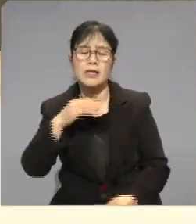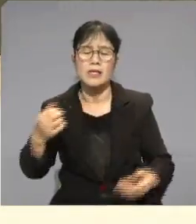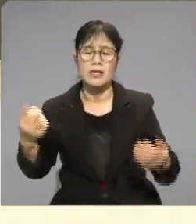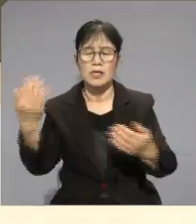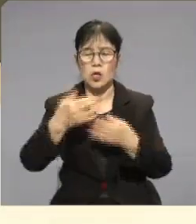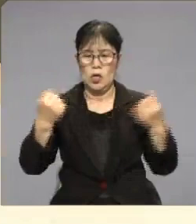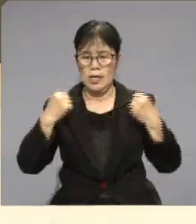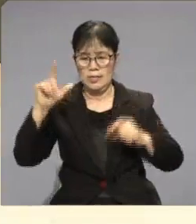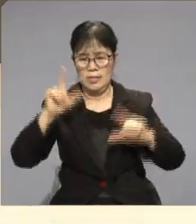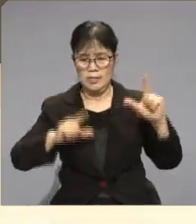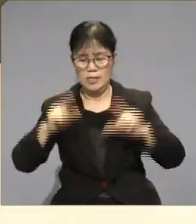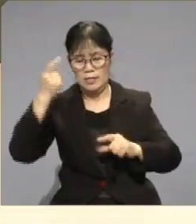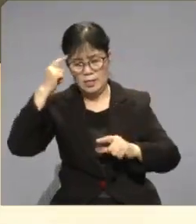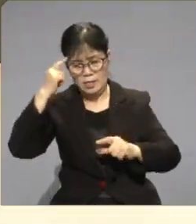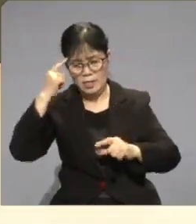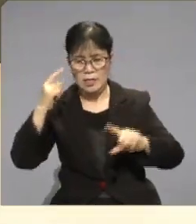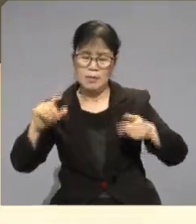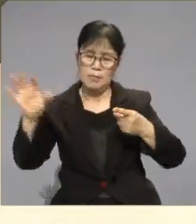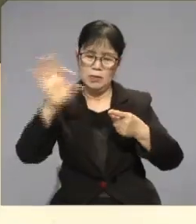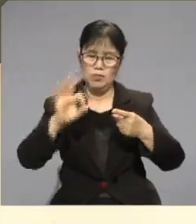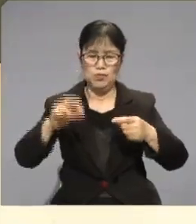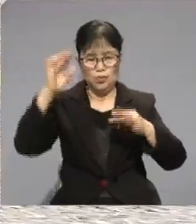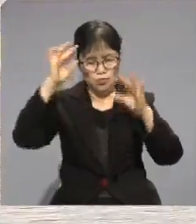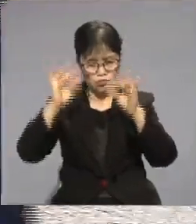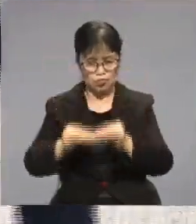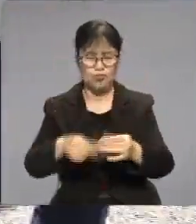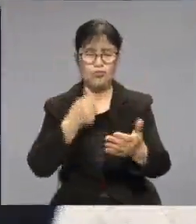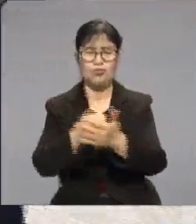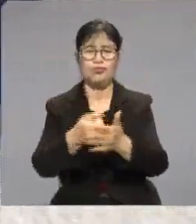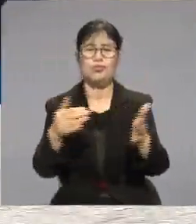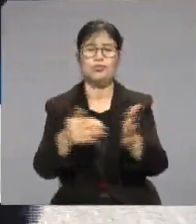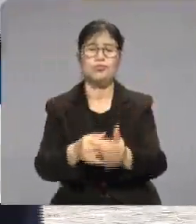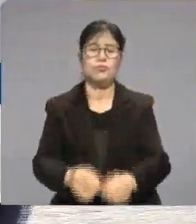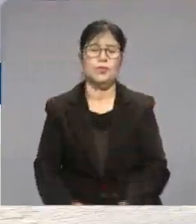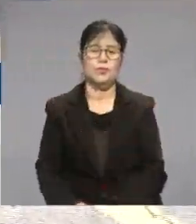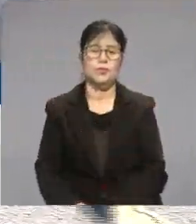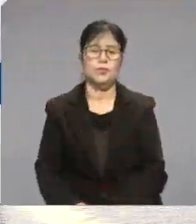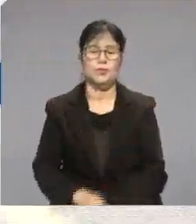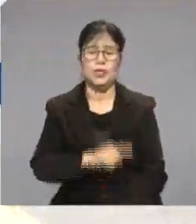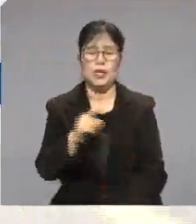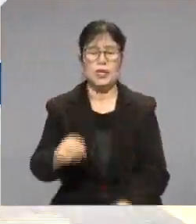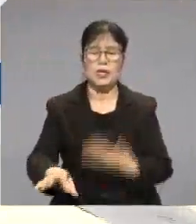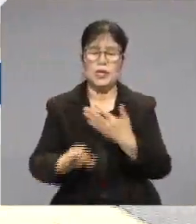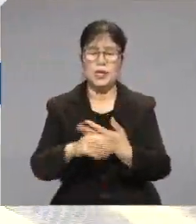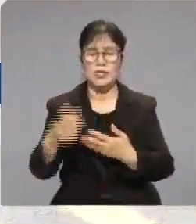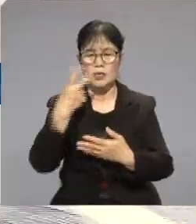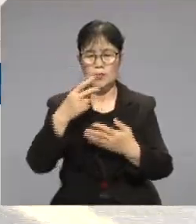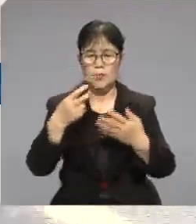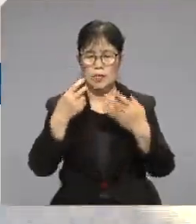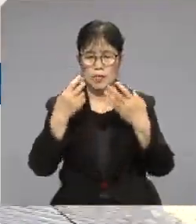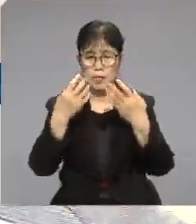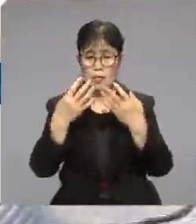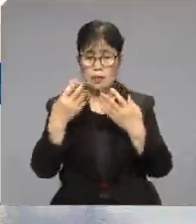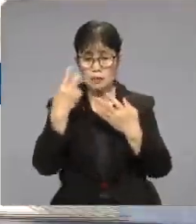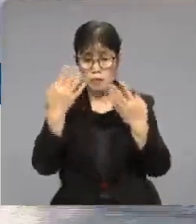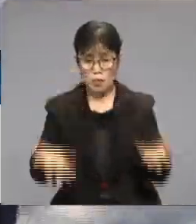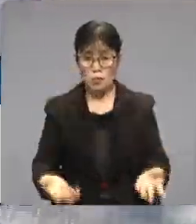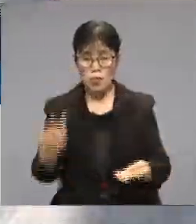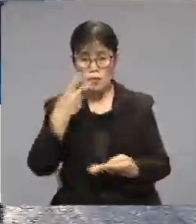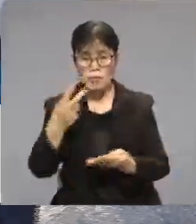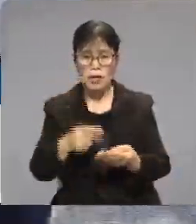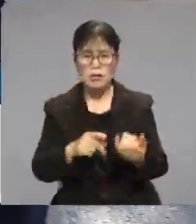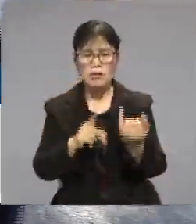등을 고려해 만장일치로 결정했다고 밝혔습니다. 저희가요 가석방 심사는 그